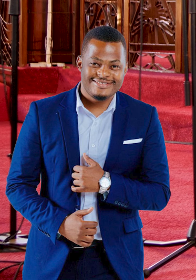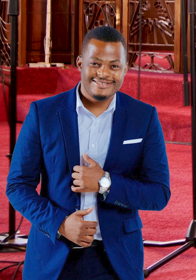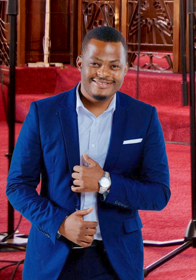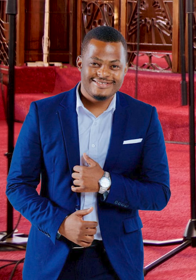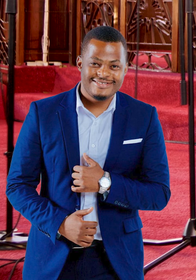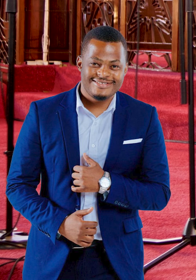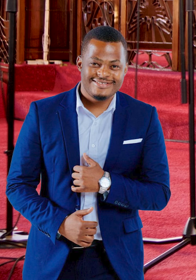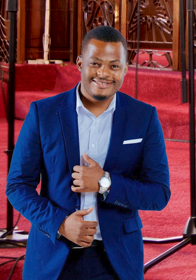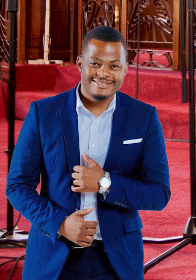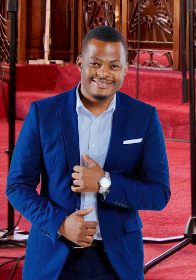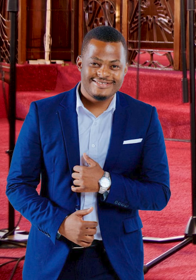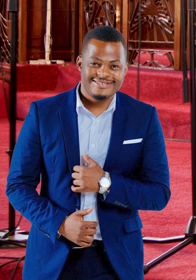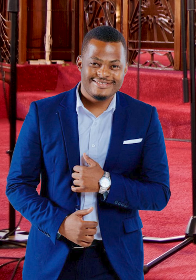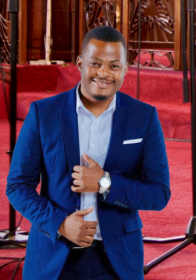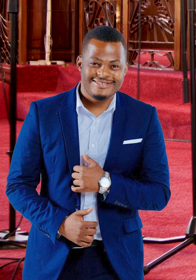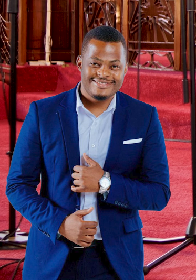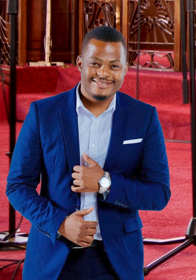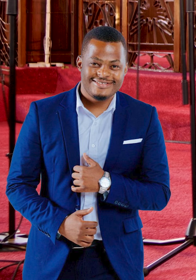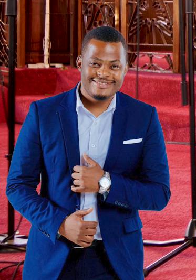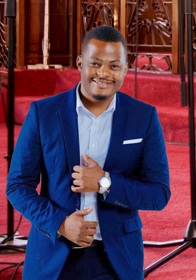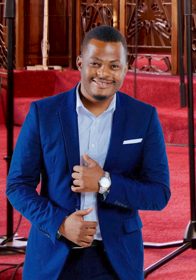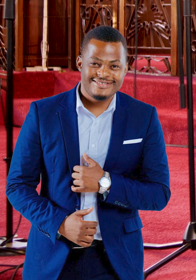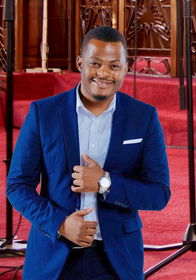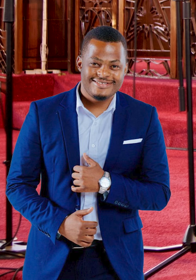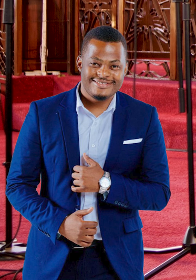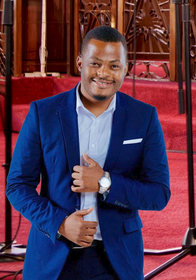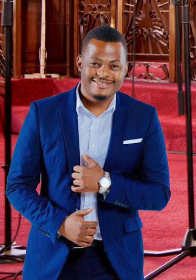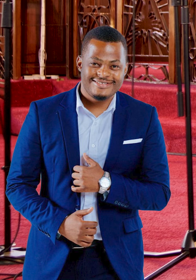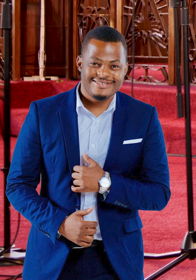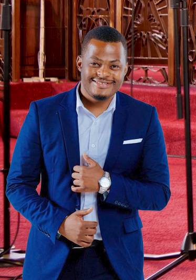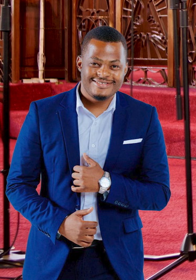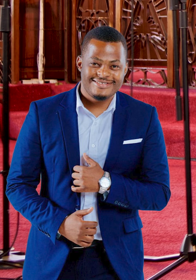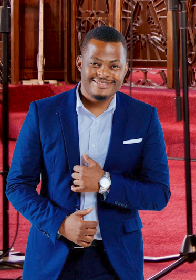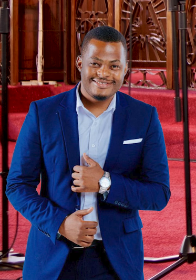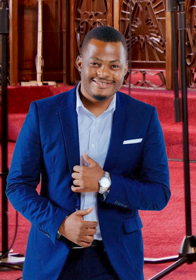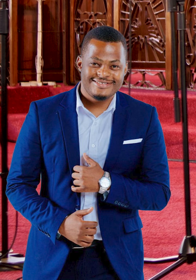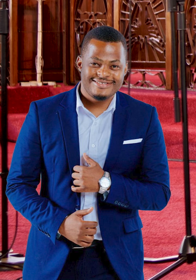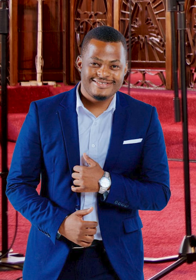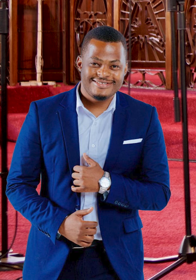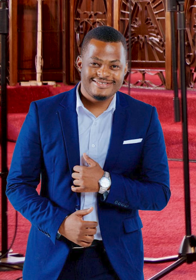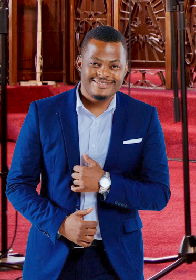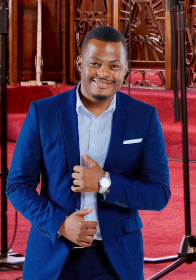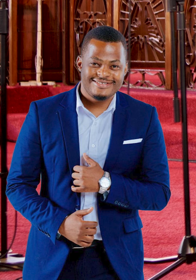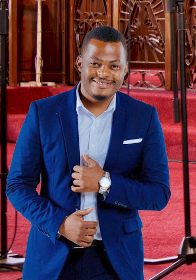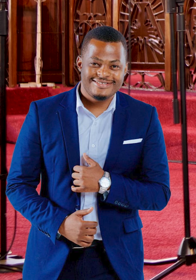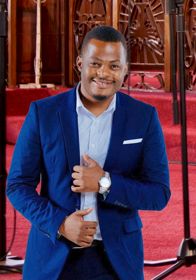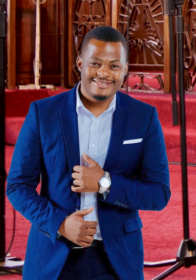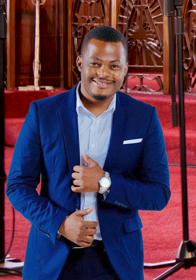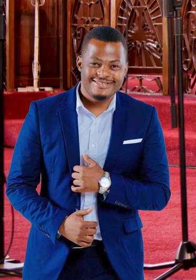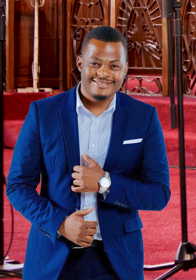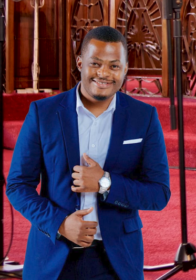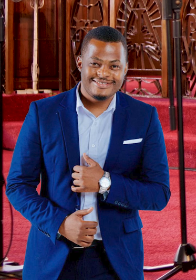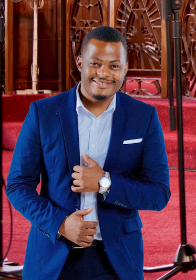pia vyombo vya habari vimekuwa pamoja kikweli toka ilipotokea mpaka hapa: TV3, ST Bongo, Klaus Media Group, Simulizi na